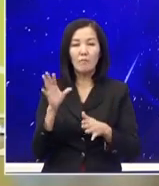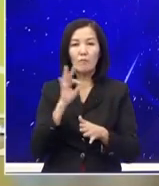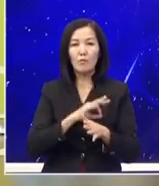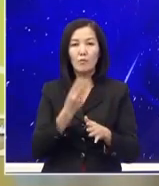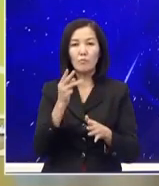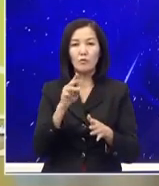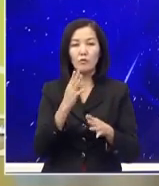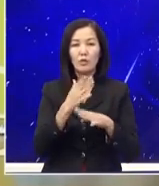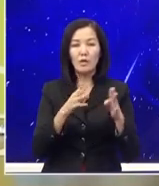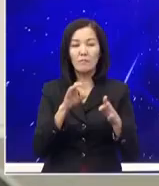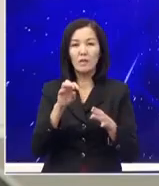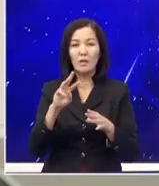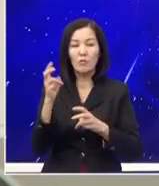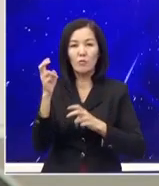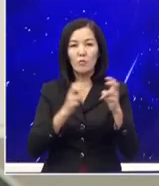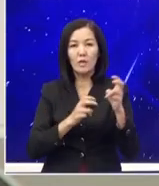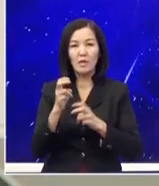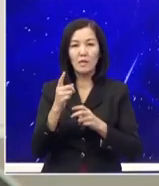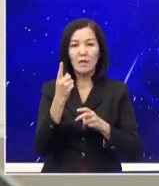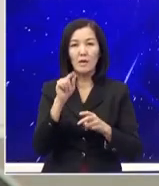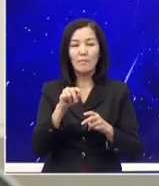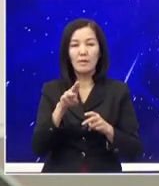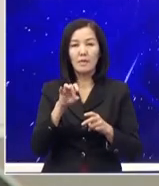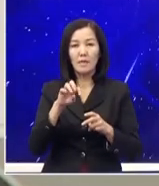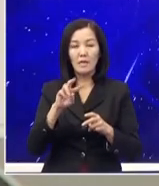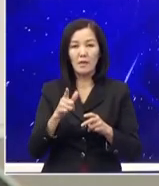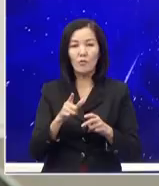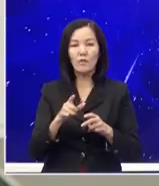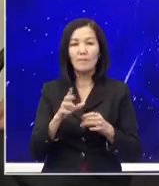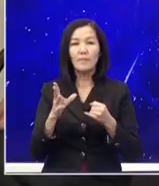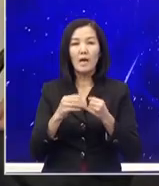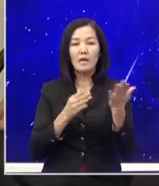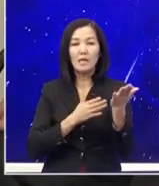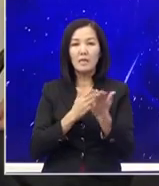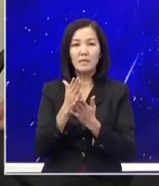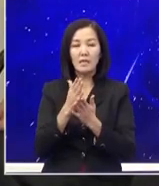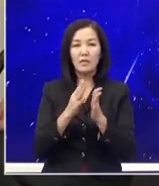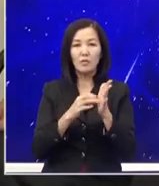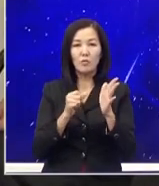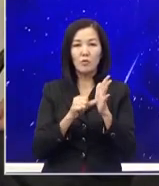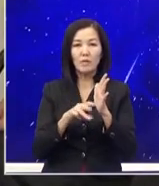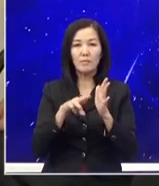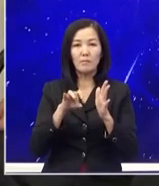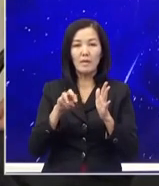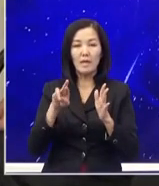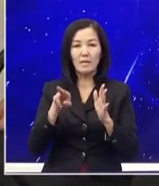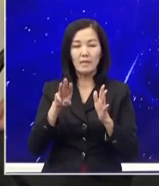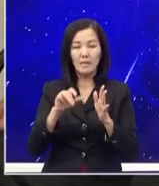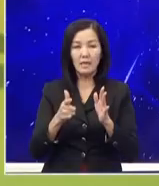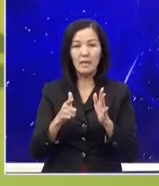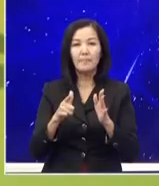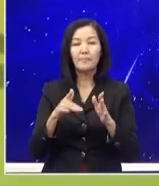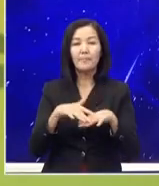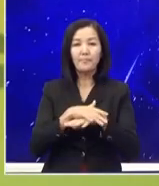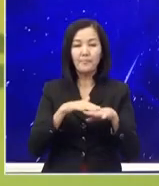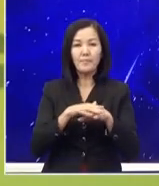3,5 триллион. Өнеркәсіп ауқымы 1 триллион. Аграрлық салада да көрсеткіш 960 миллиард теңге. Текеліліктердің